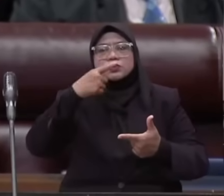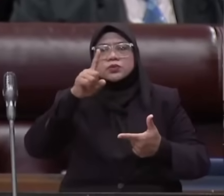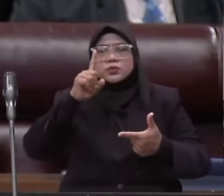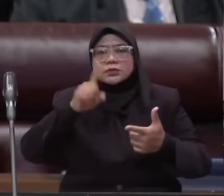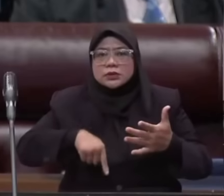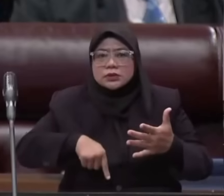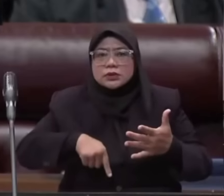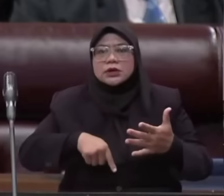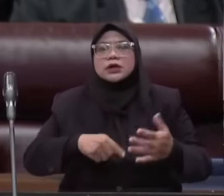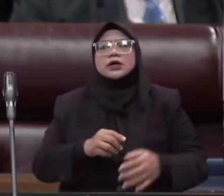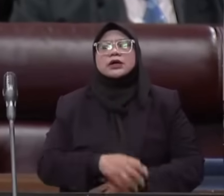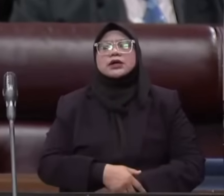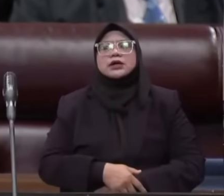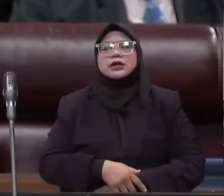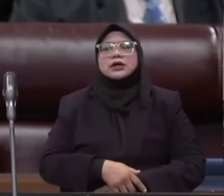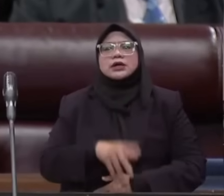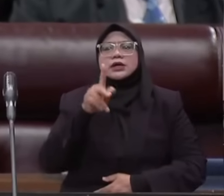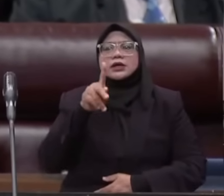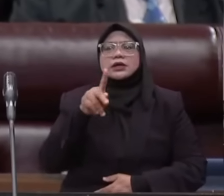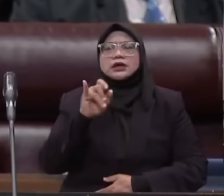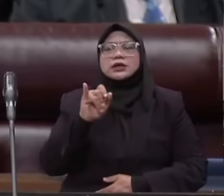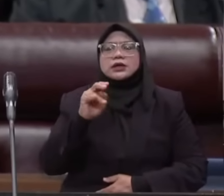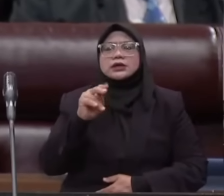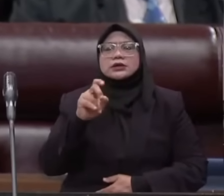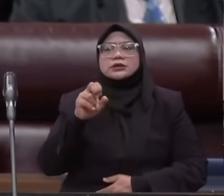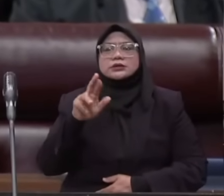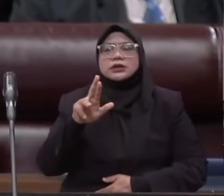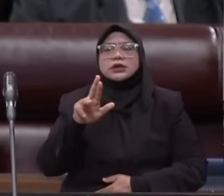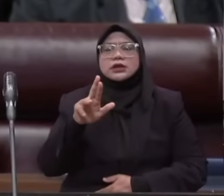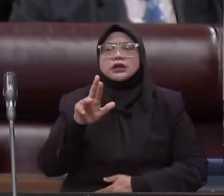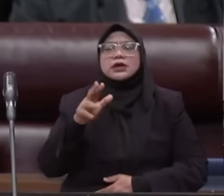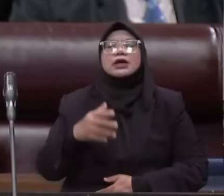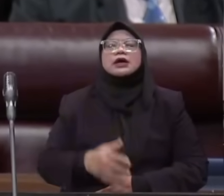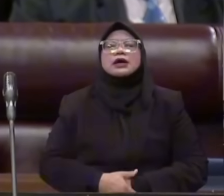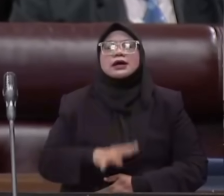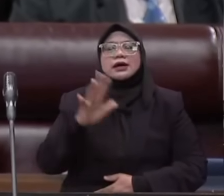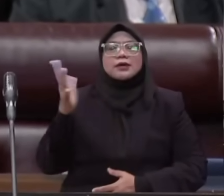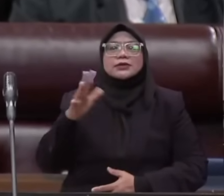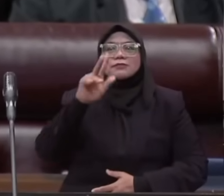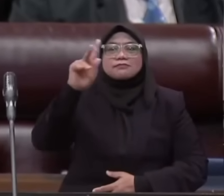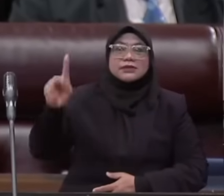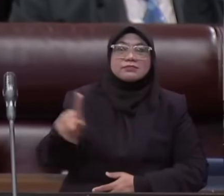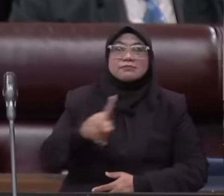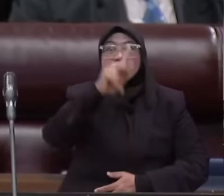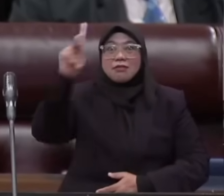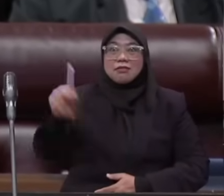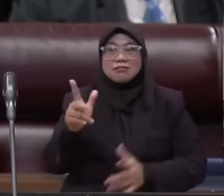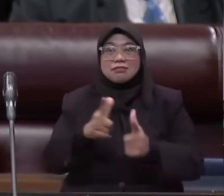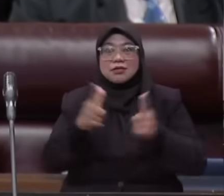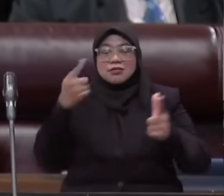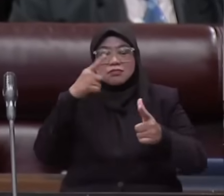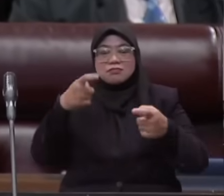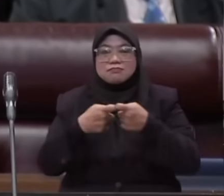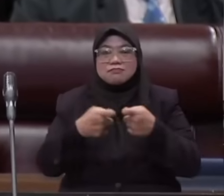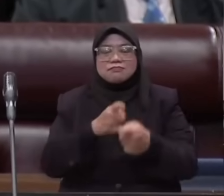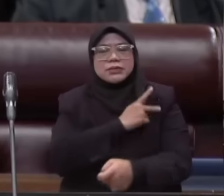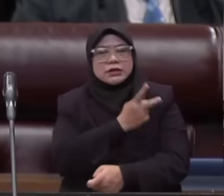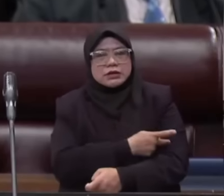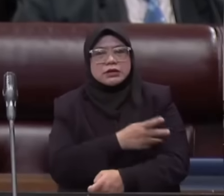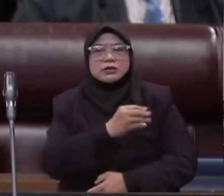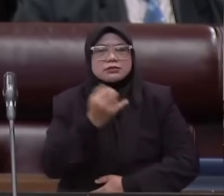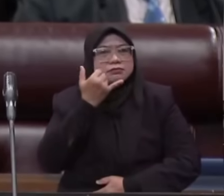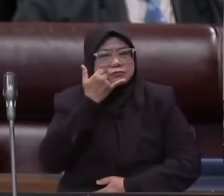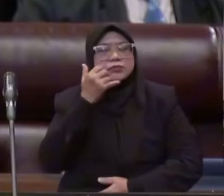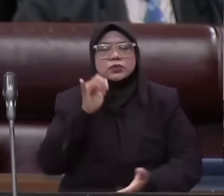untuk angin ya untuk menghasilkan tenaga boleh baru banyak sekalipun ya banyak pelukan juga jadi